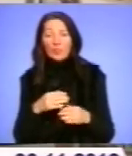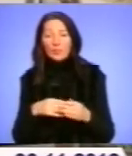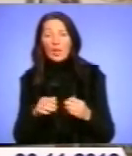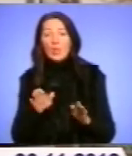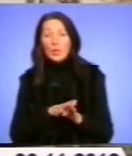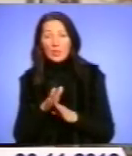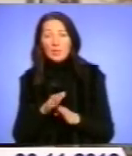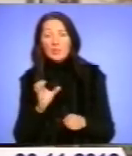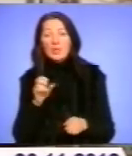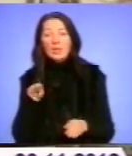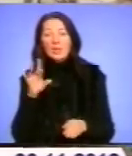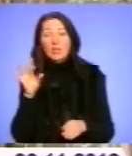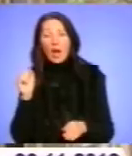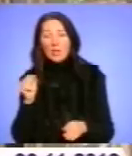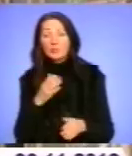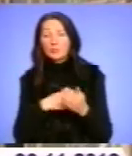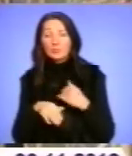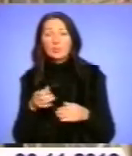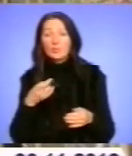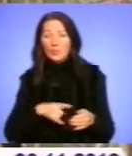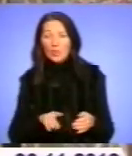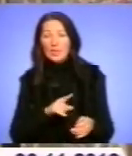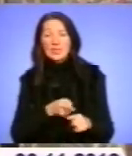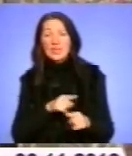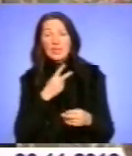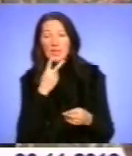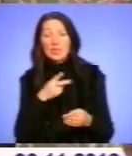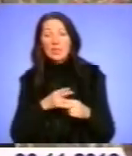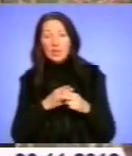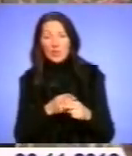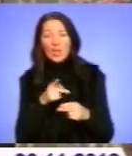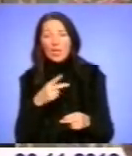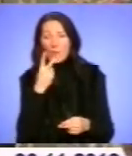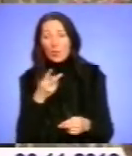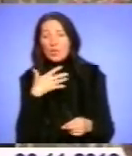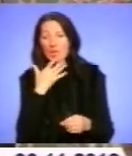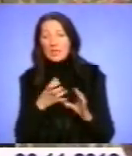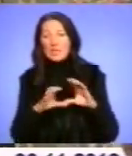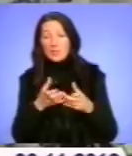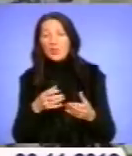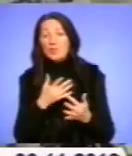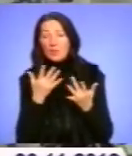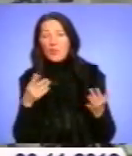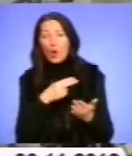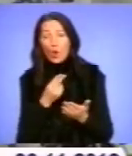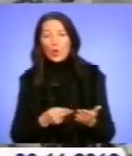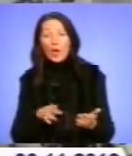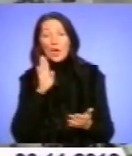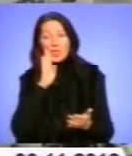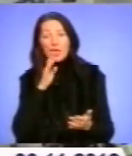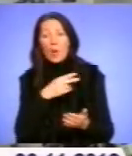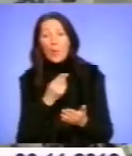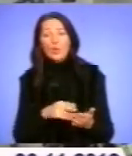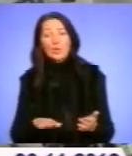народження, та це не заважає їй бачити світ у яскравих кольорах і дарувати тепло своїх робіт людям. Жінка малює з дитинства,